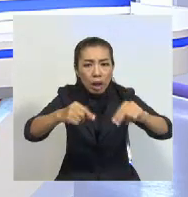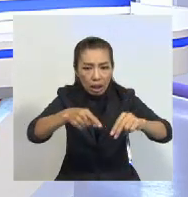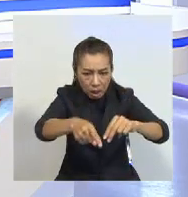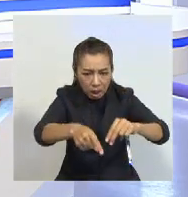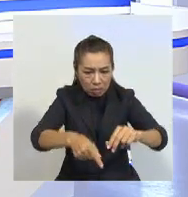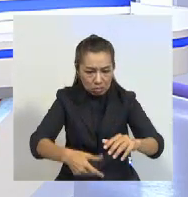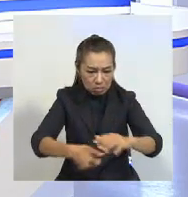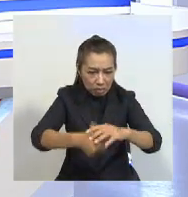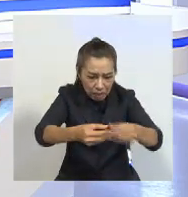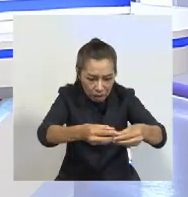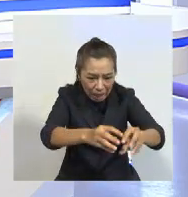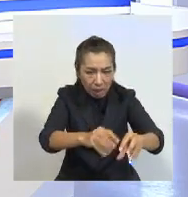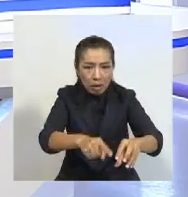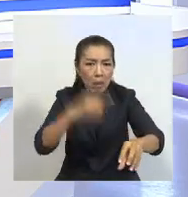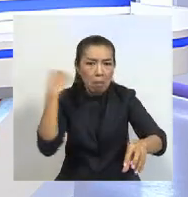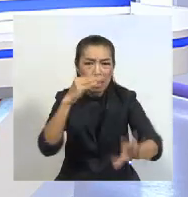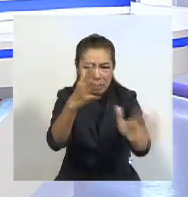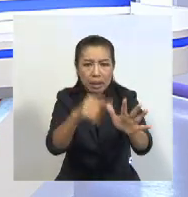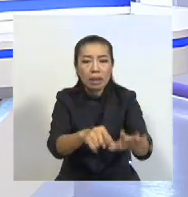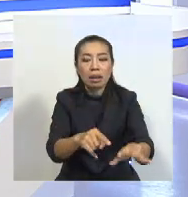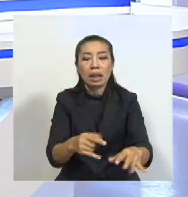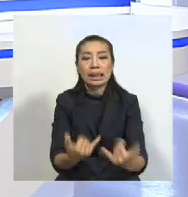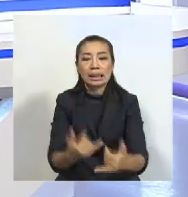บบนี้นะคะทางรัฐบาลก็พยายามที่จะ